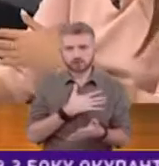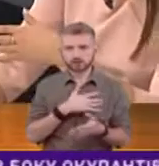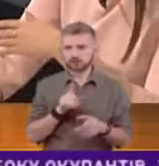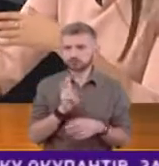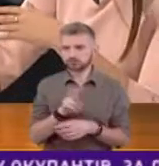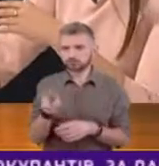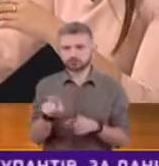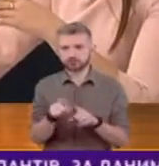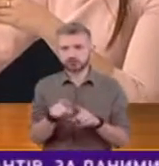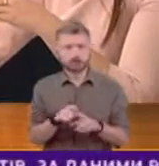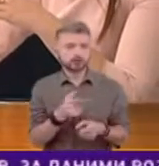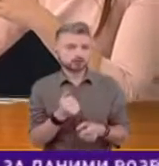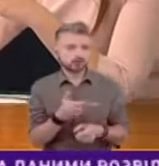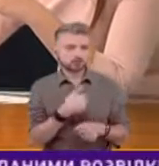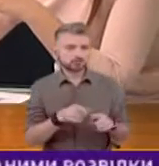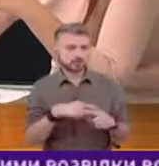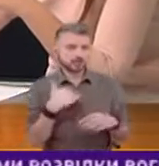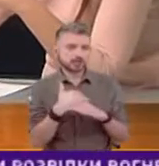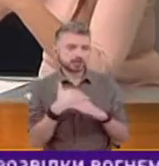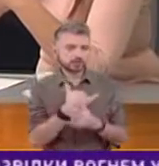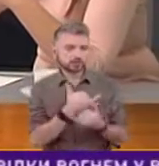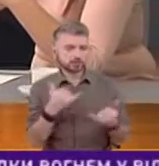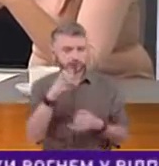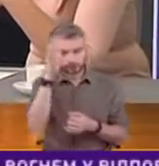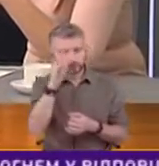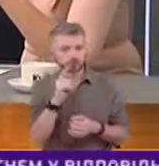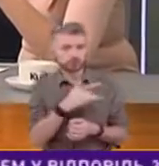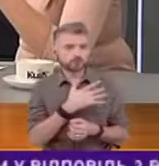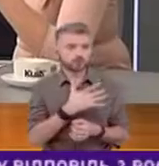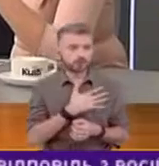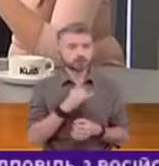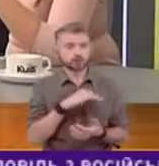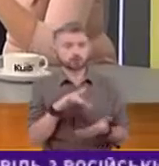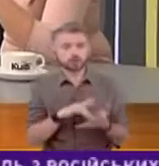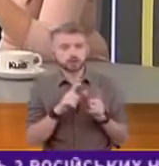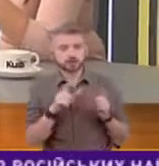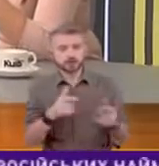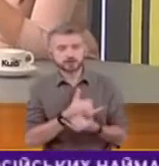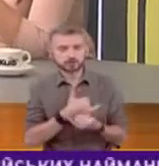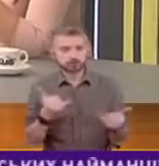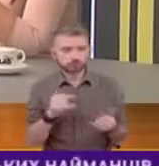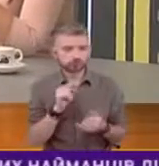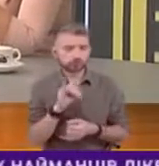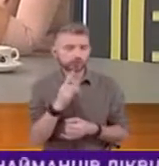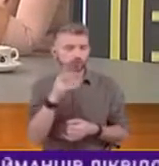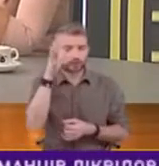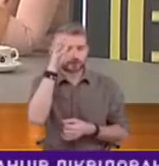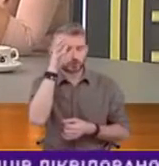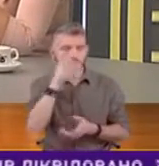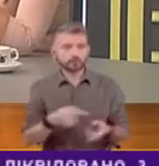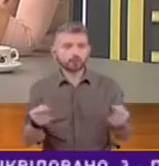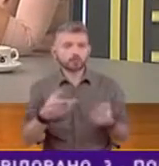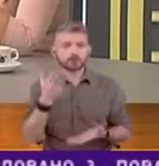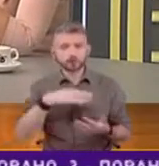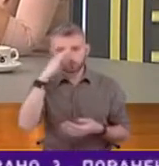правильно? Ну, принаймні, ми так само, бо це рівність забезпечення освіти, тобто, що і приватний, і комунальний забезпечують цю дитину освіти. Тому, відповідно,